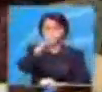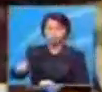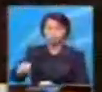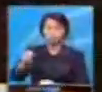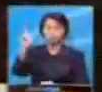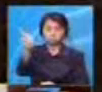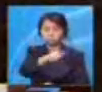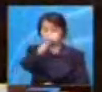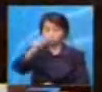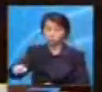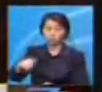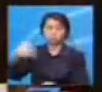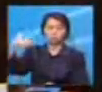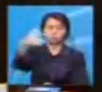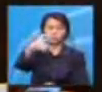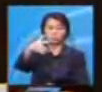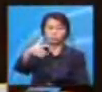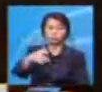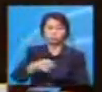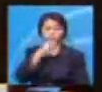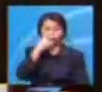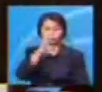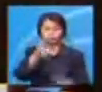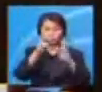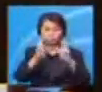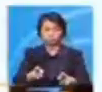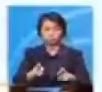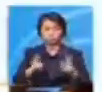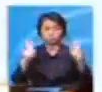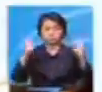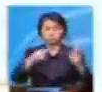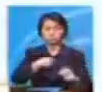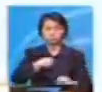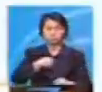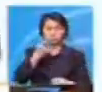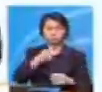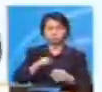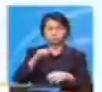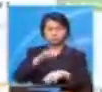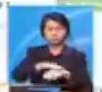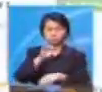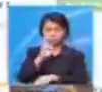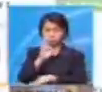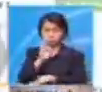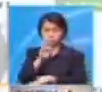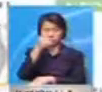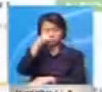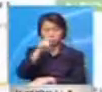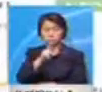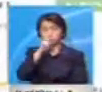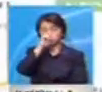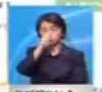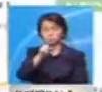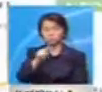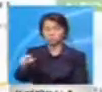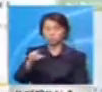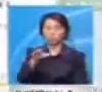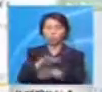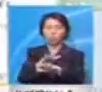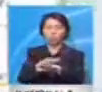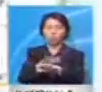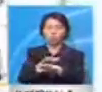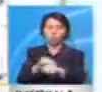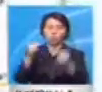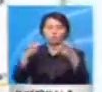penerbangannya melihat kepada isu yang menimpa rayani air saya menyengah Facebook ataupun page mereka yang pasti ia dibanjiri